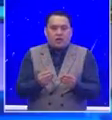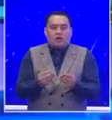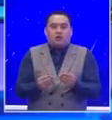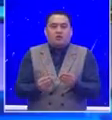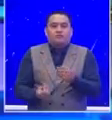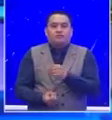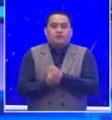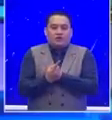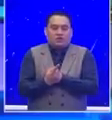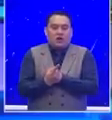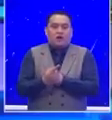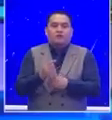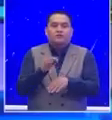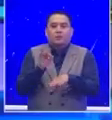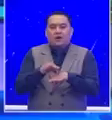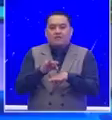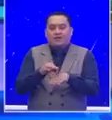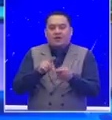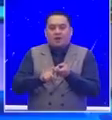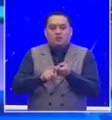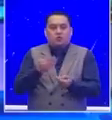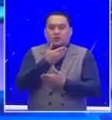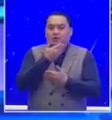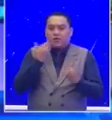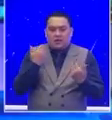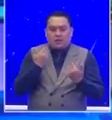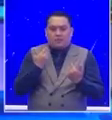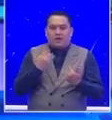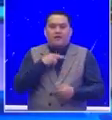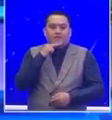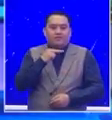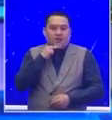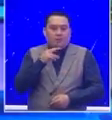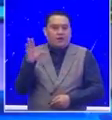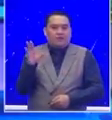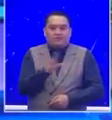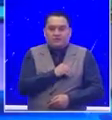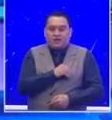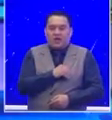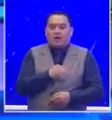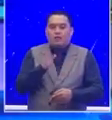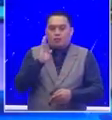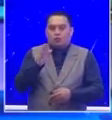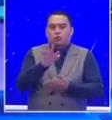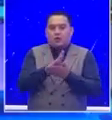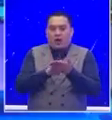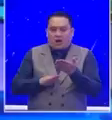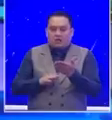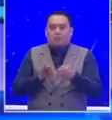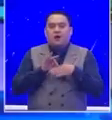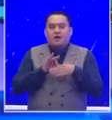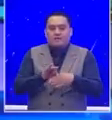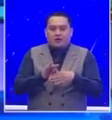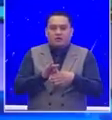случаев заболеваний среди капшигайцев нет. Тем не менее, режим повышенной бдительности никто не отменял. Поэтому в городе ежедневно